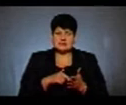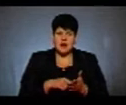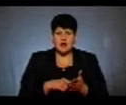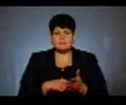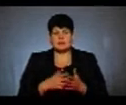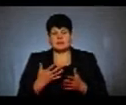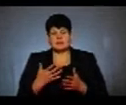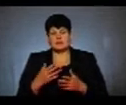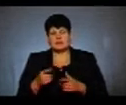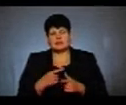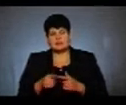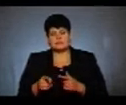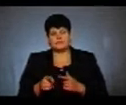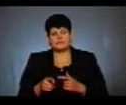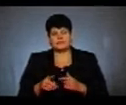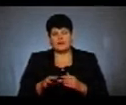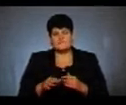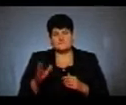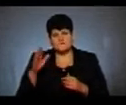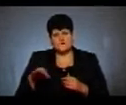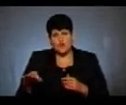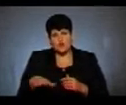військові об'єкти, є режимні об'єкти. Там,